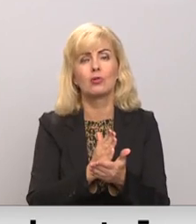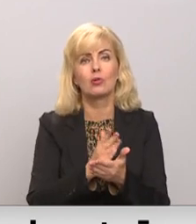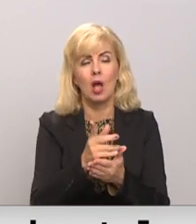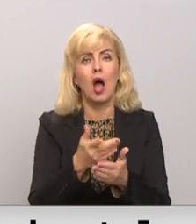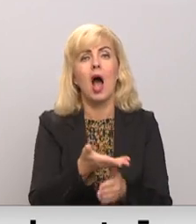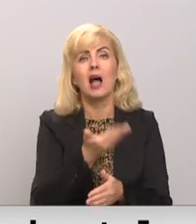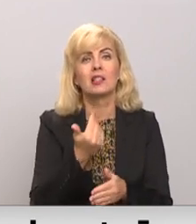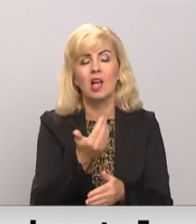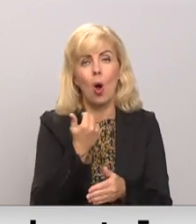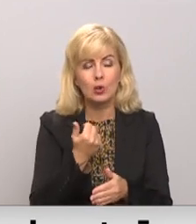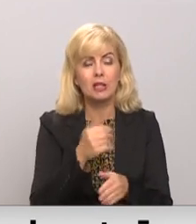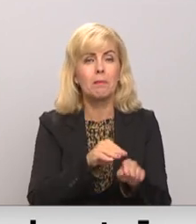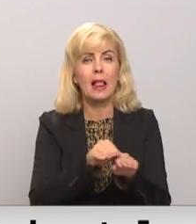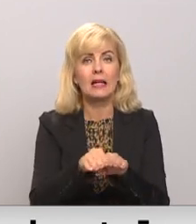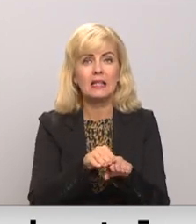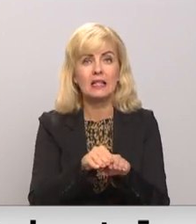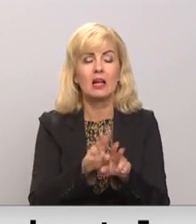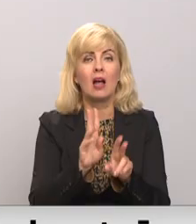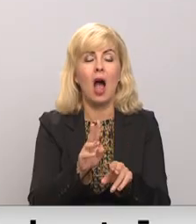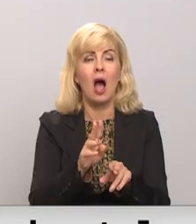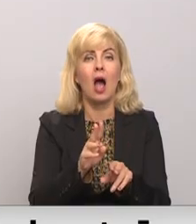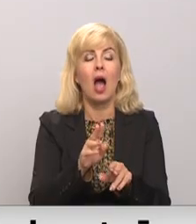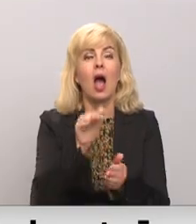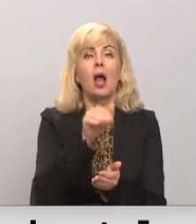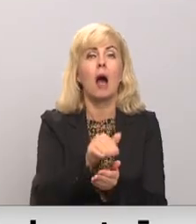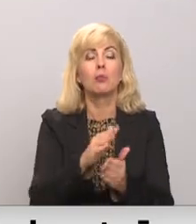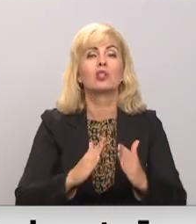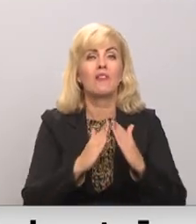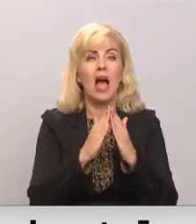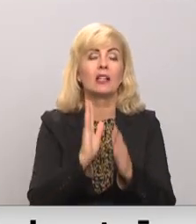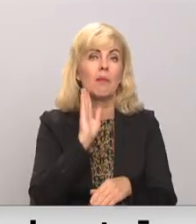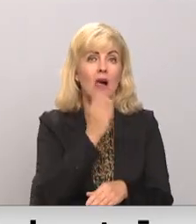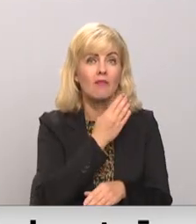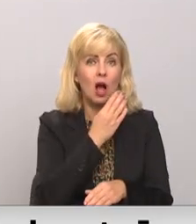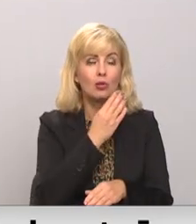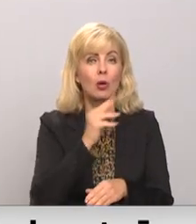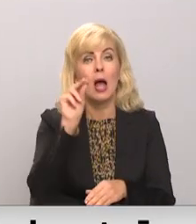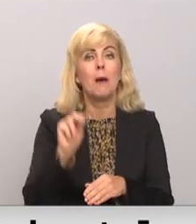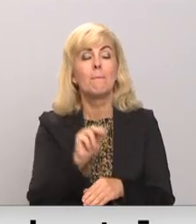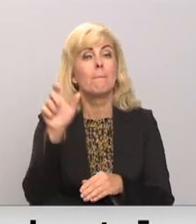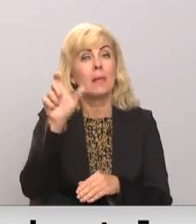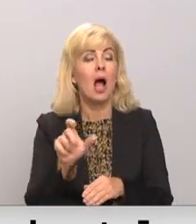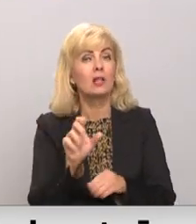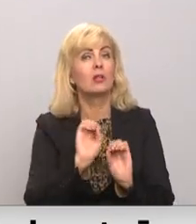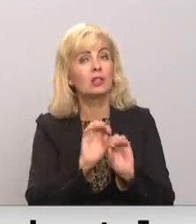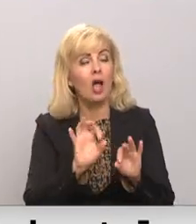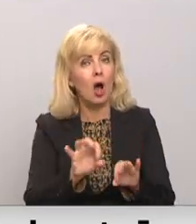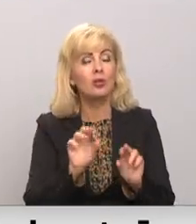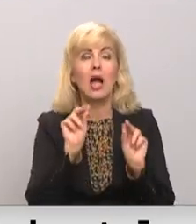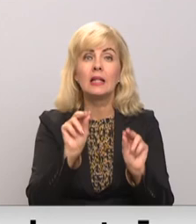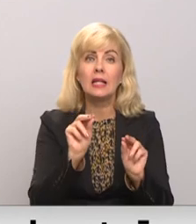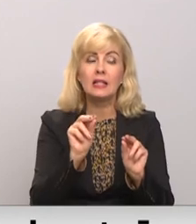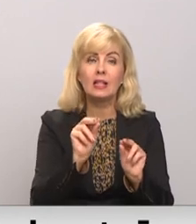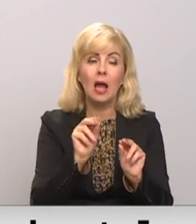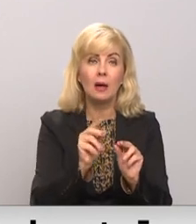atsaudzība bija līdzīgi gandrīz tā kā uz kapu svētkiem vasarā. Priesteris Māris, skaidrojot, kāpēc ticīgie aizlūdz par